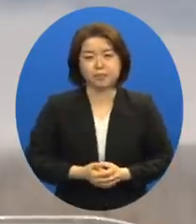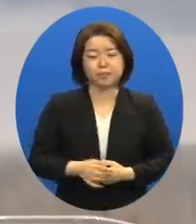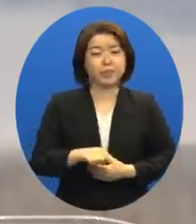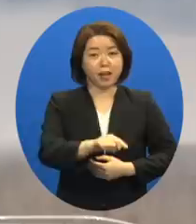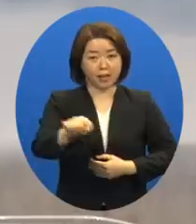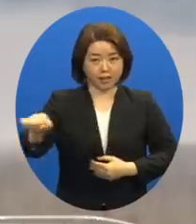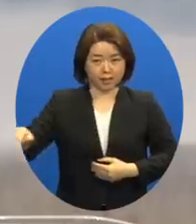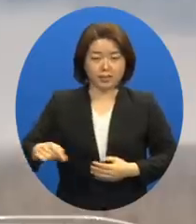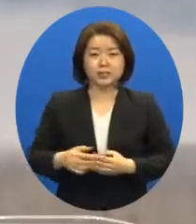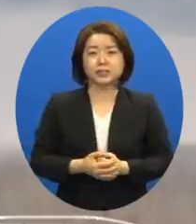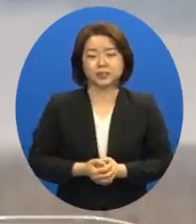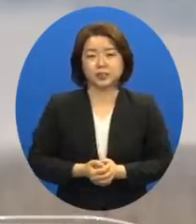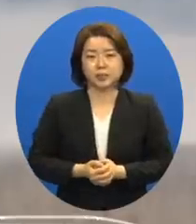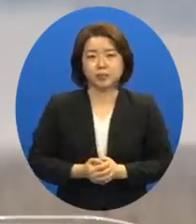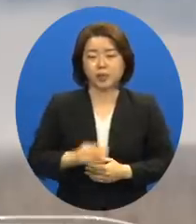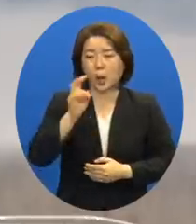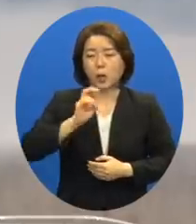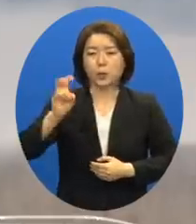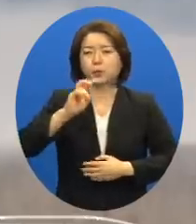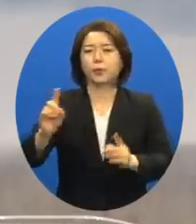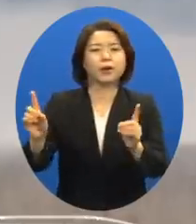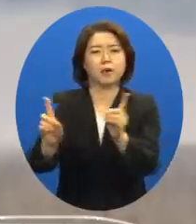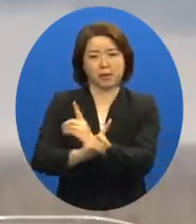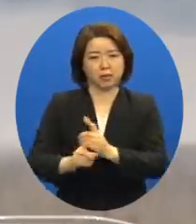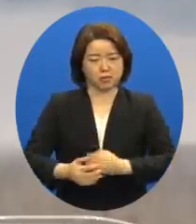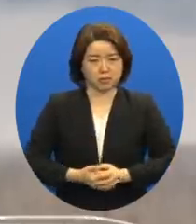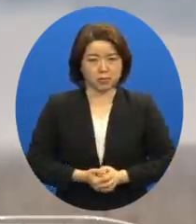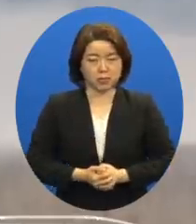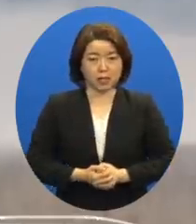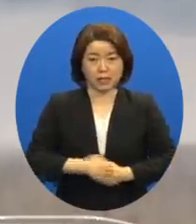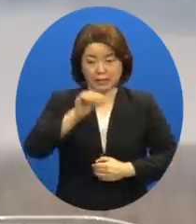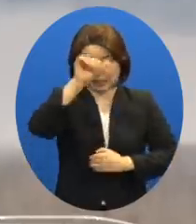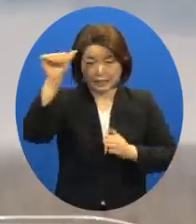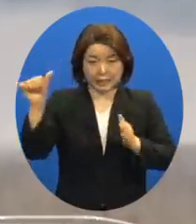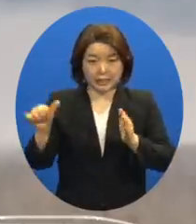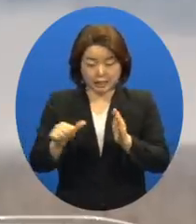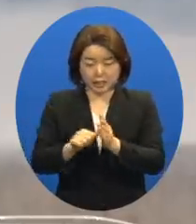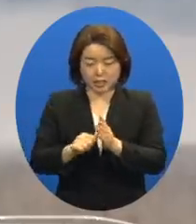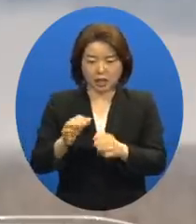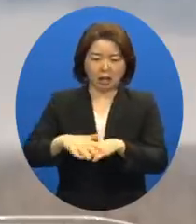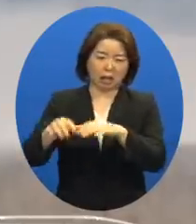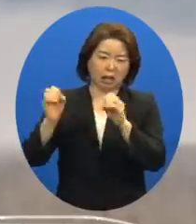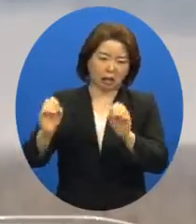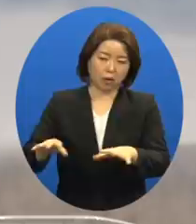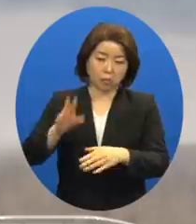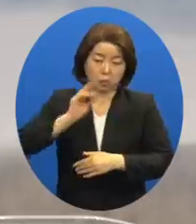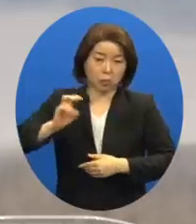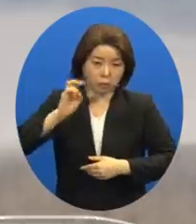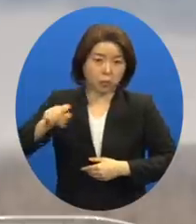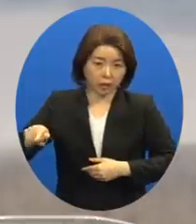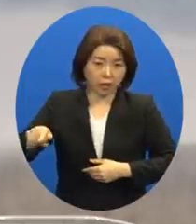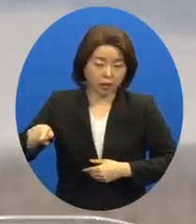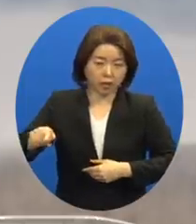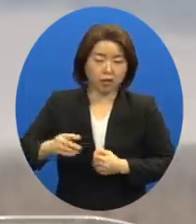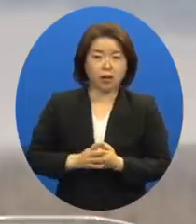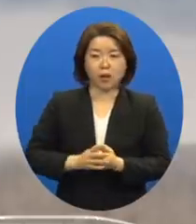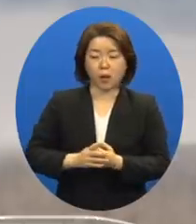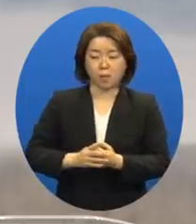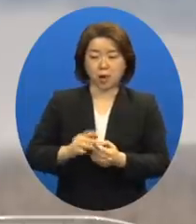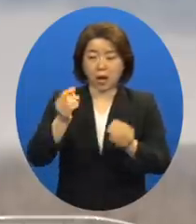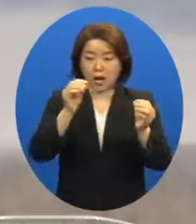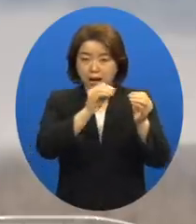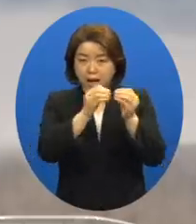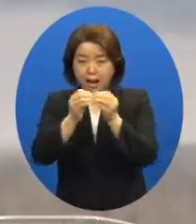그들은 노래가 달라졌습니다. 인생의 허물을 노래하던 그 곡의 가사를